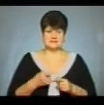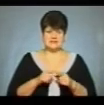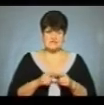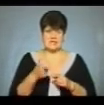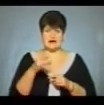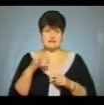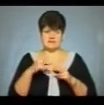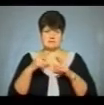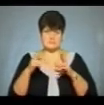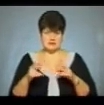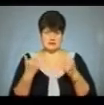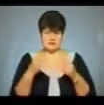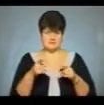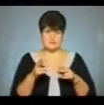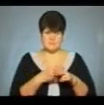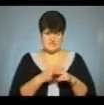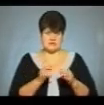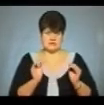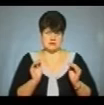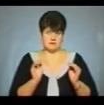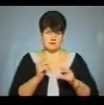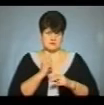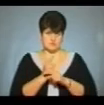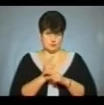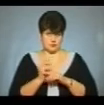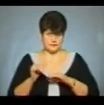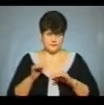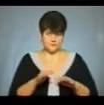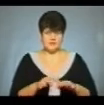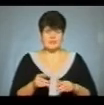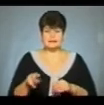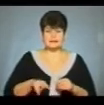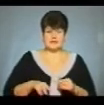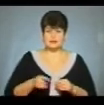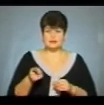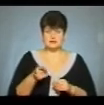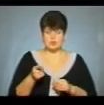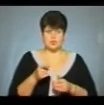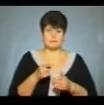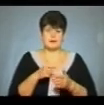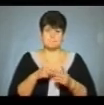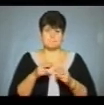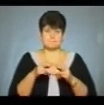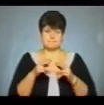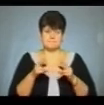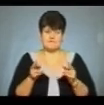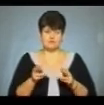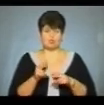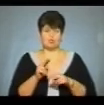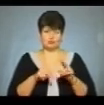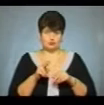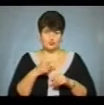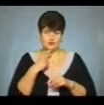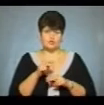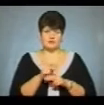Гаївський міст, і зараз він без обмежувача руху. Директор Тернопільмостобуду Юрій Левкович каже, що ремонтувати його розпочнуть